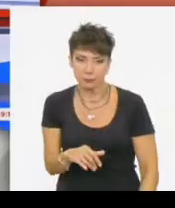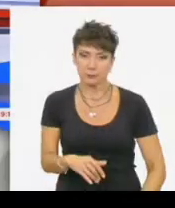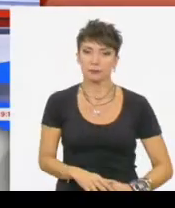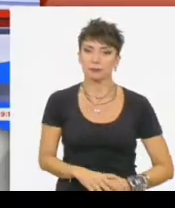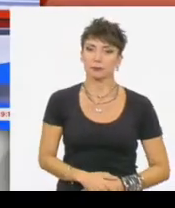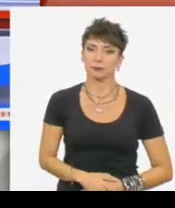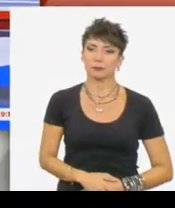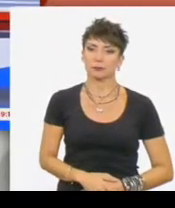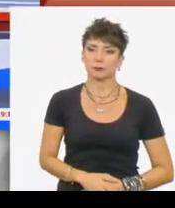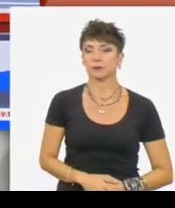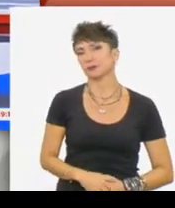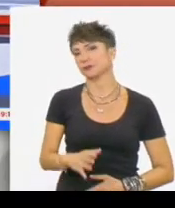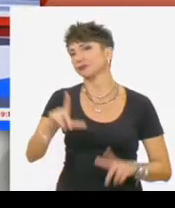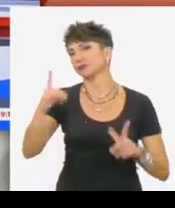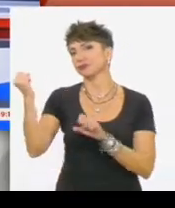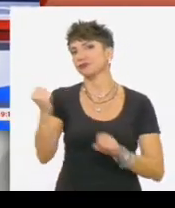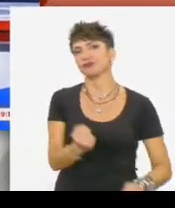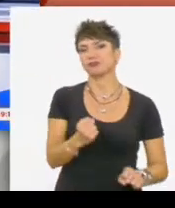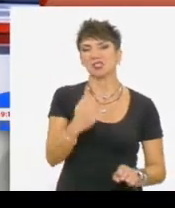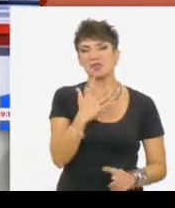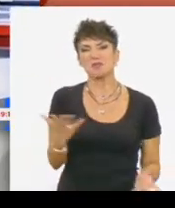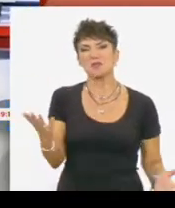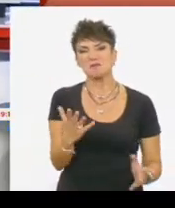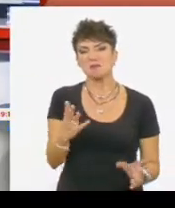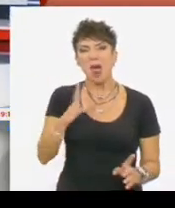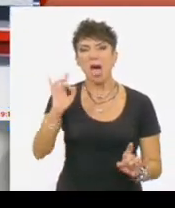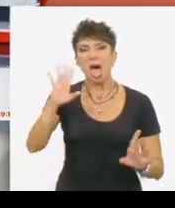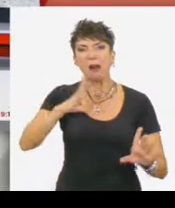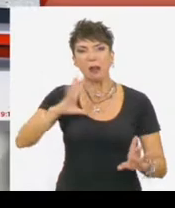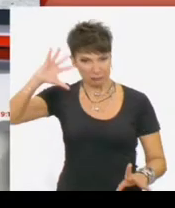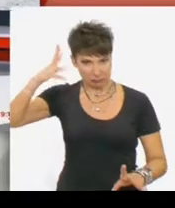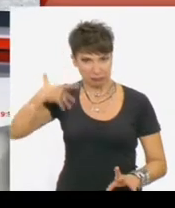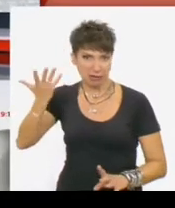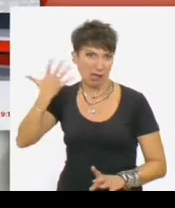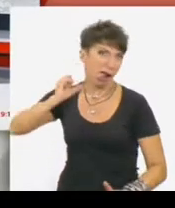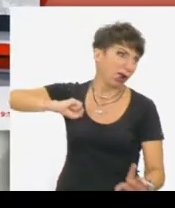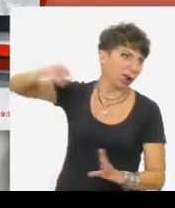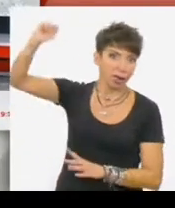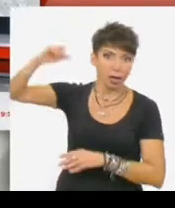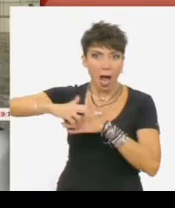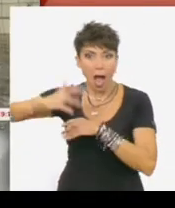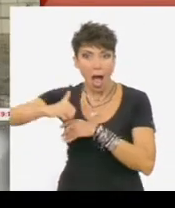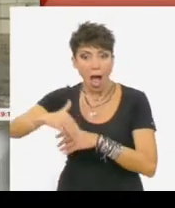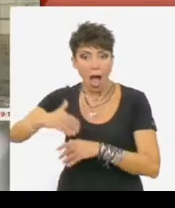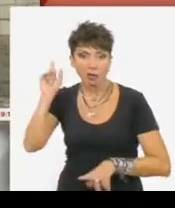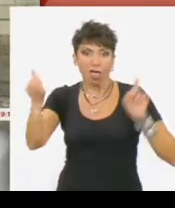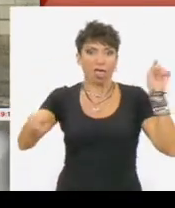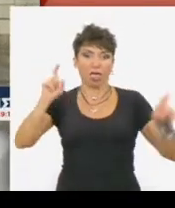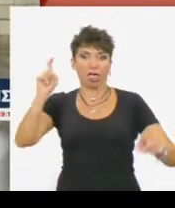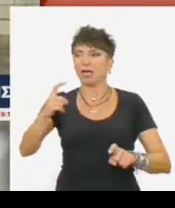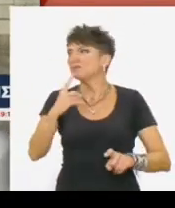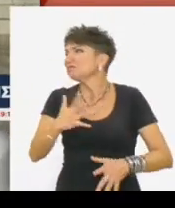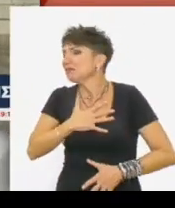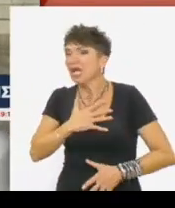Μια άγρια κακοποίηση ζώου είχαμε αυτή τη φορά στον Άγιο Δημήτριο Αττικής. Άγνωστος σκότωσε ένα γατάκι κρεμώντας το ζωντανό. Αυτό το έγκλημα